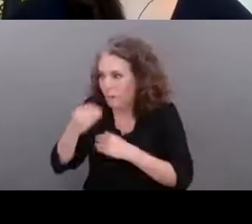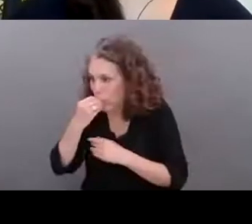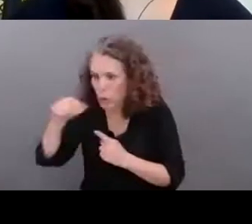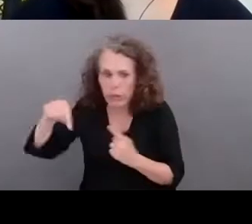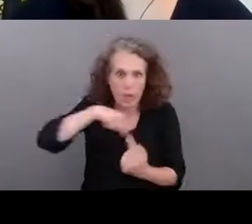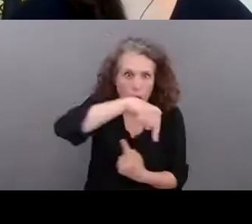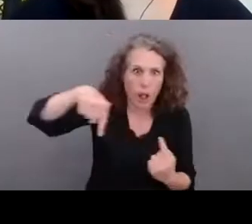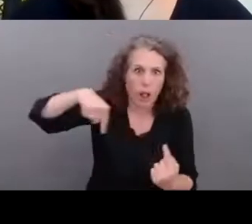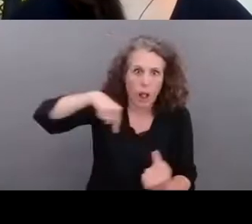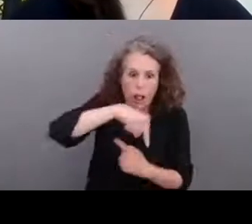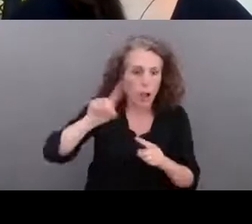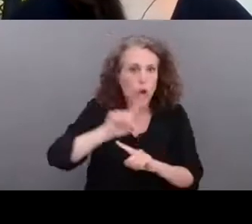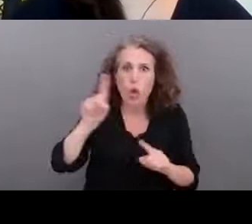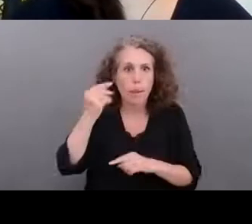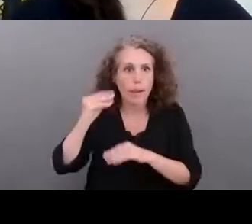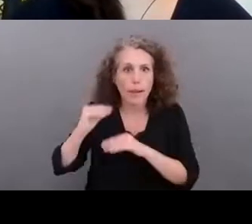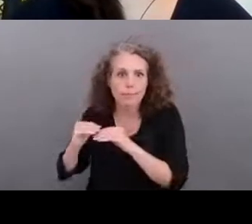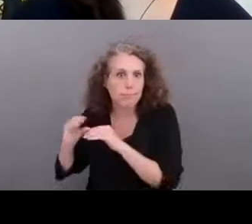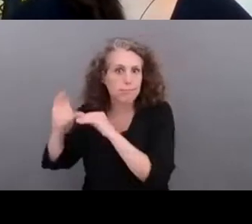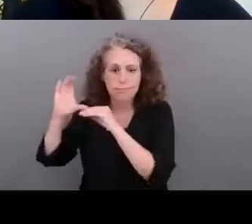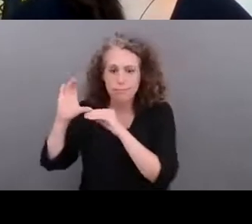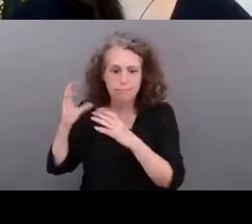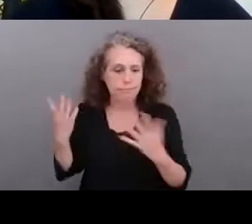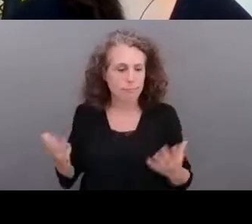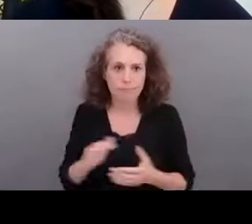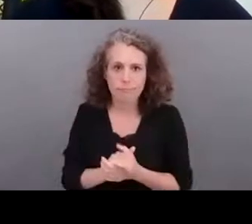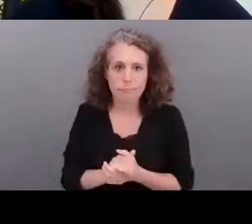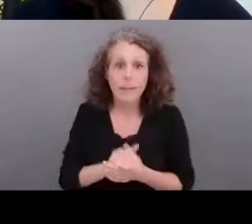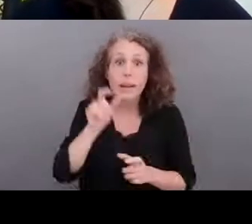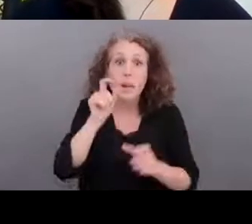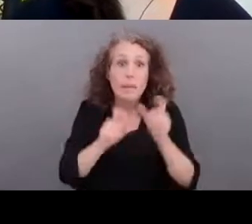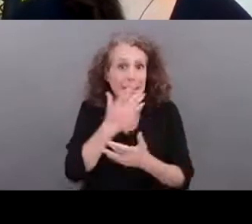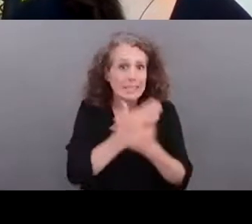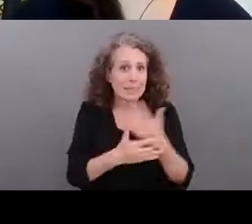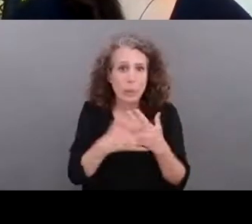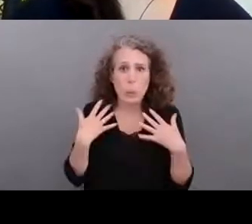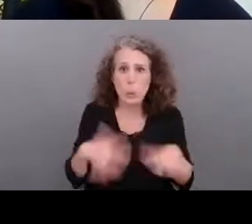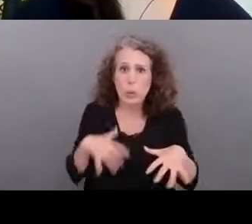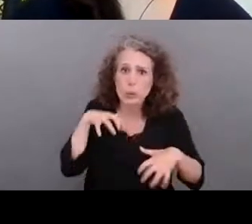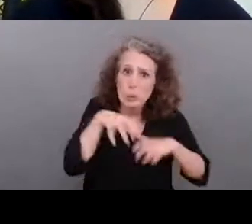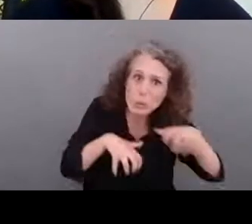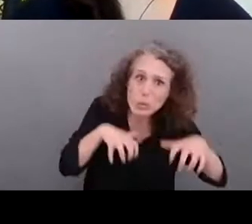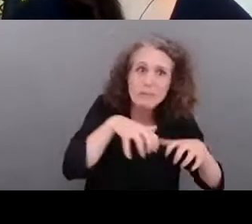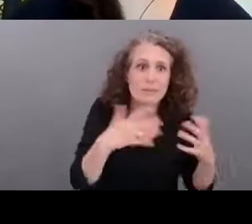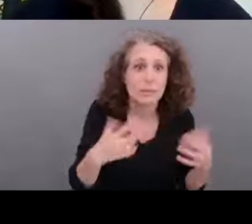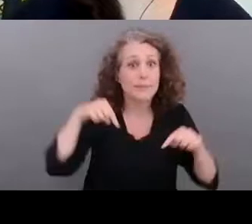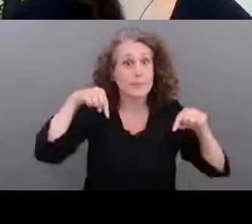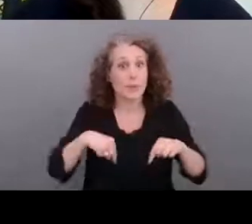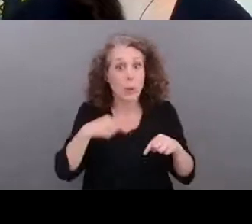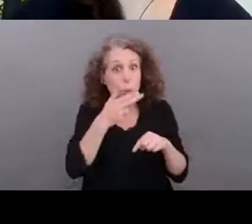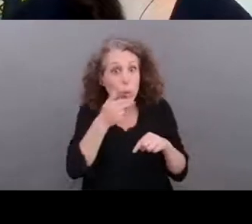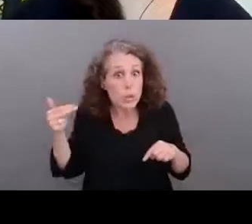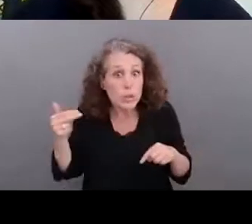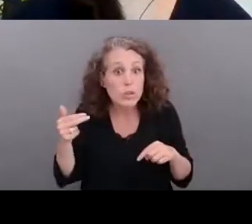Lorsque ce travail ne peut être effectué en raison de la COVID, ces personnes se trouvent dans des situations